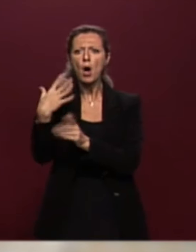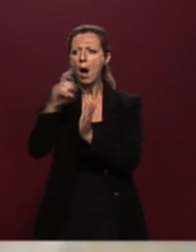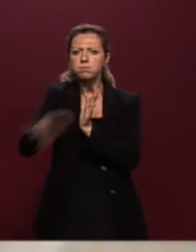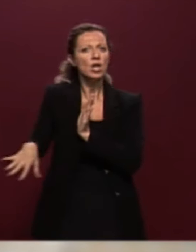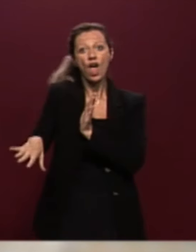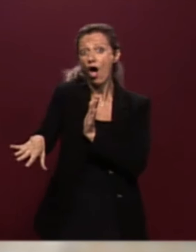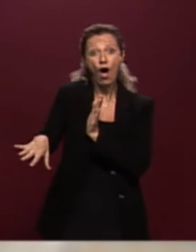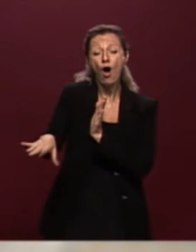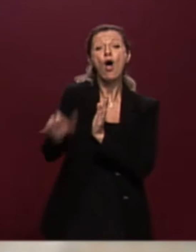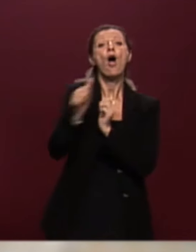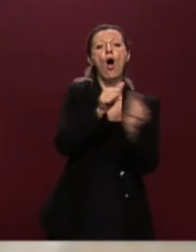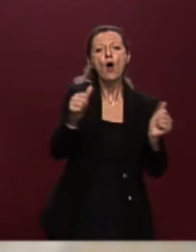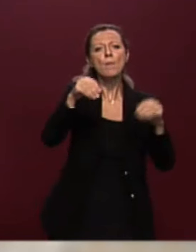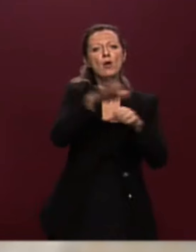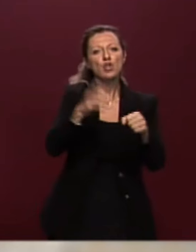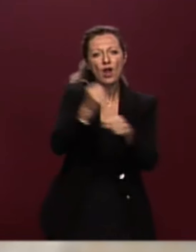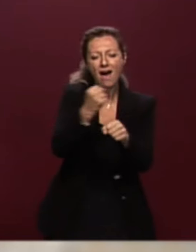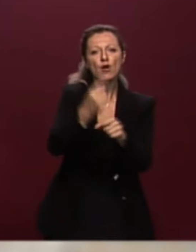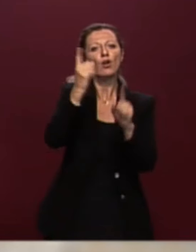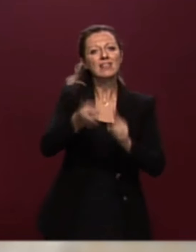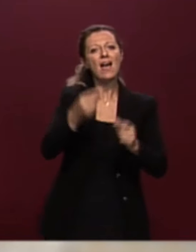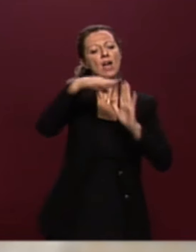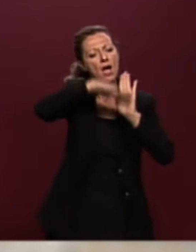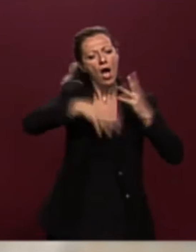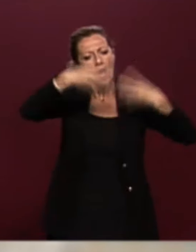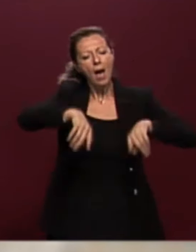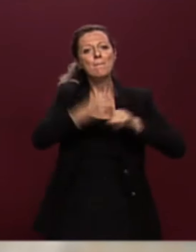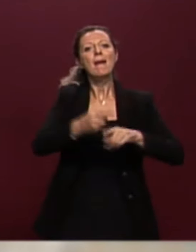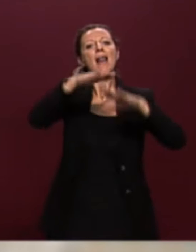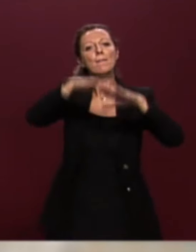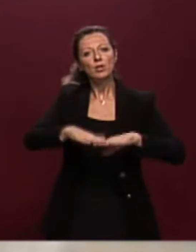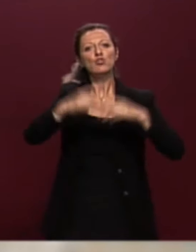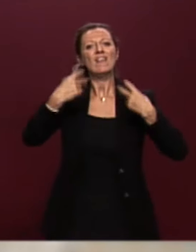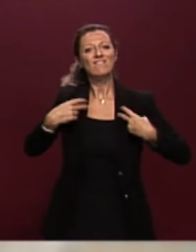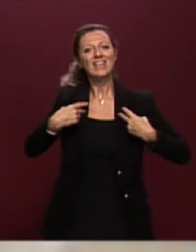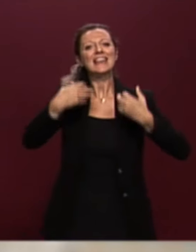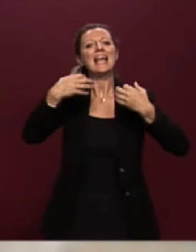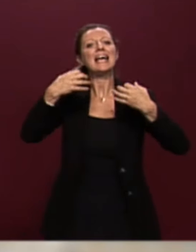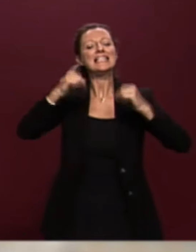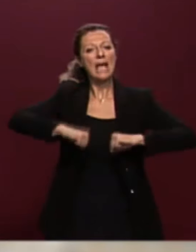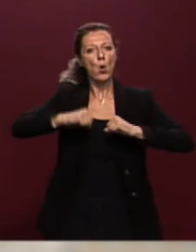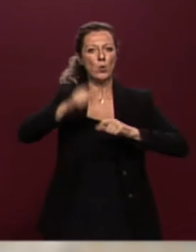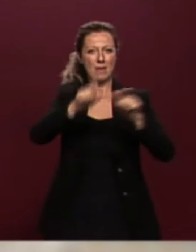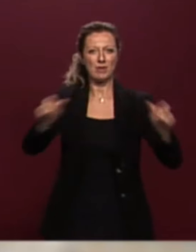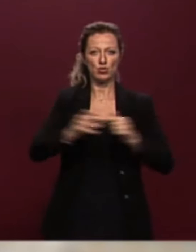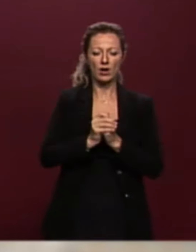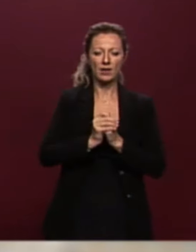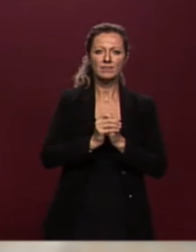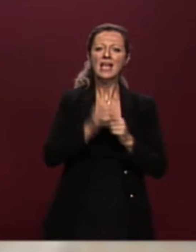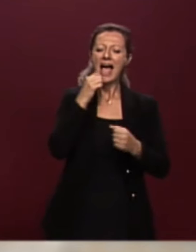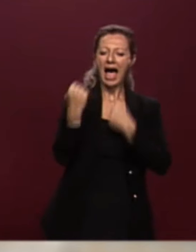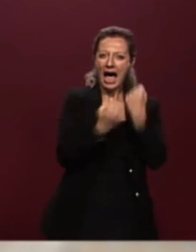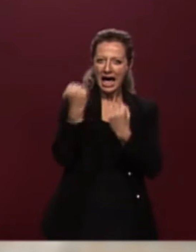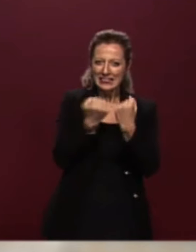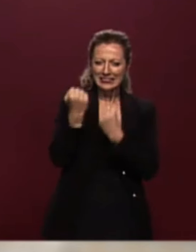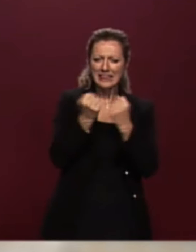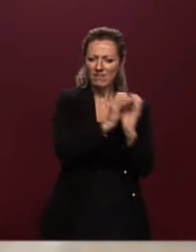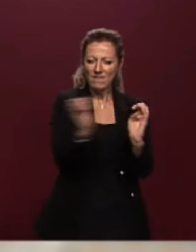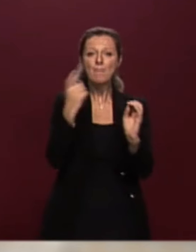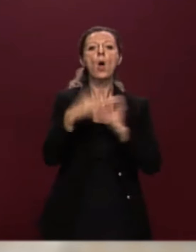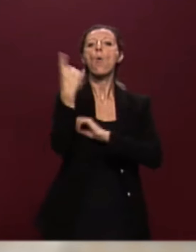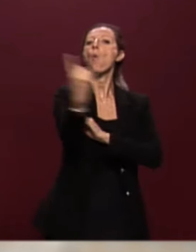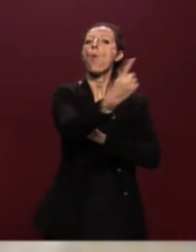e organizzato per proteggere la vita e la salute delle persone. Diversi atti per un'azione, quella a tutela